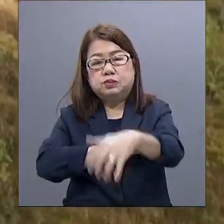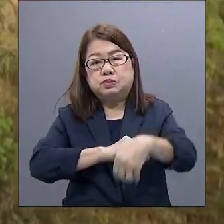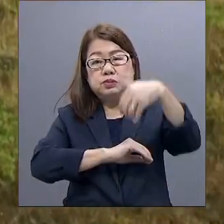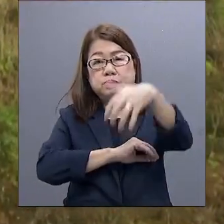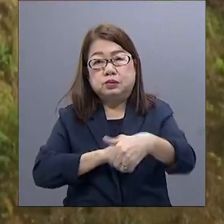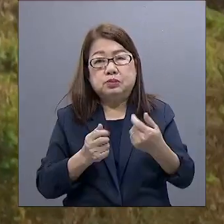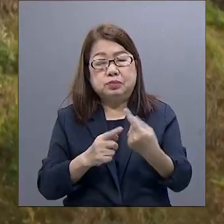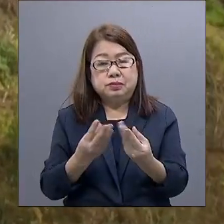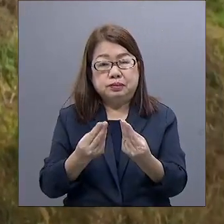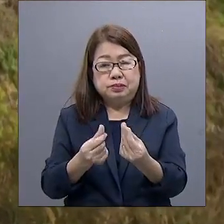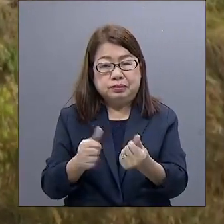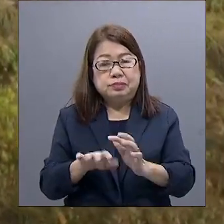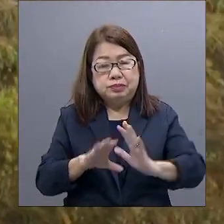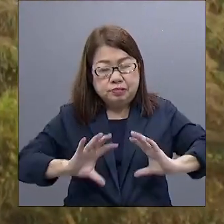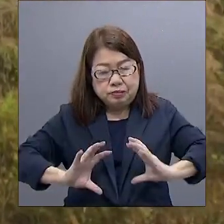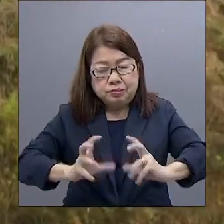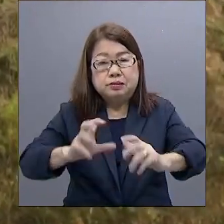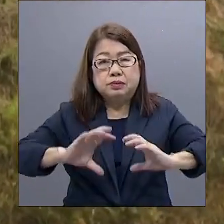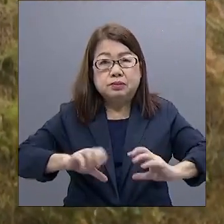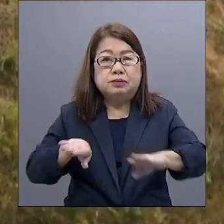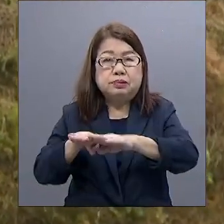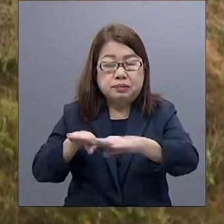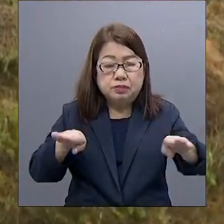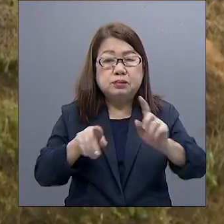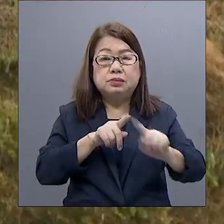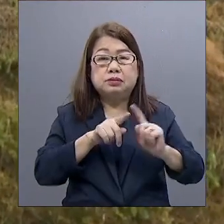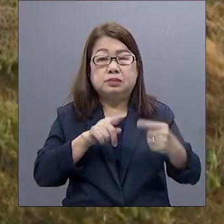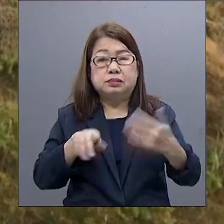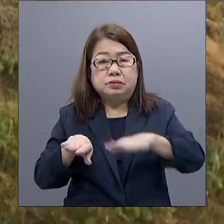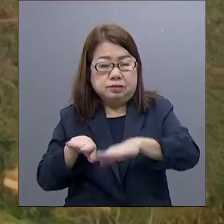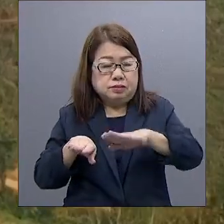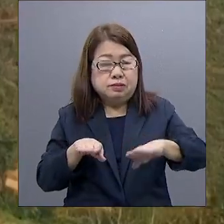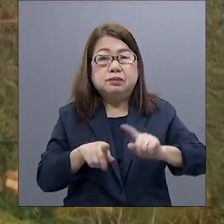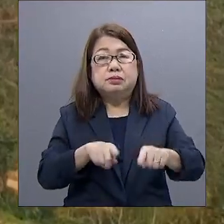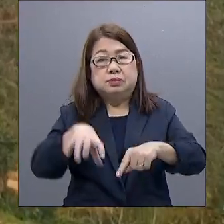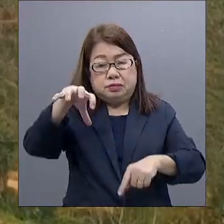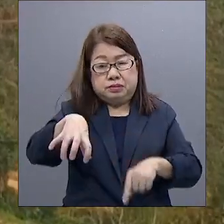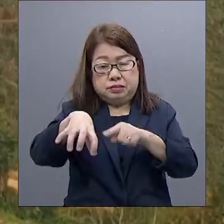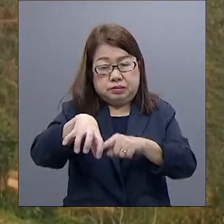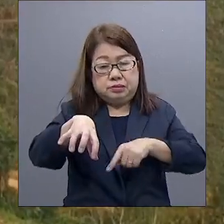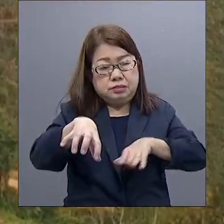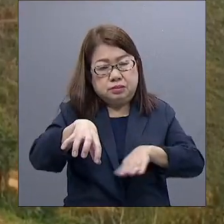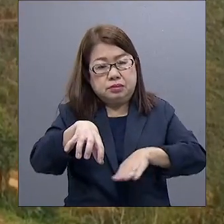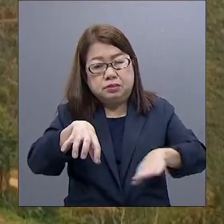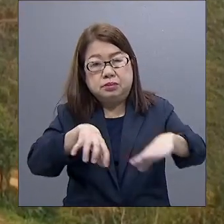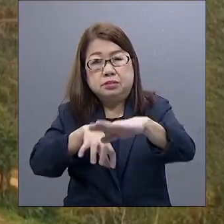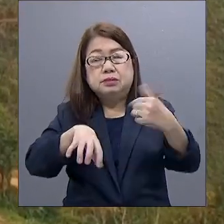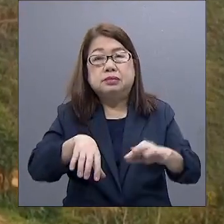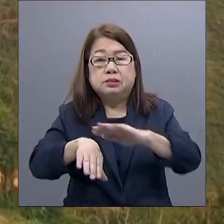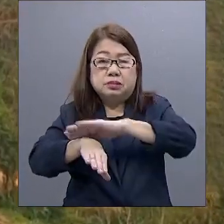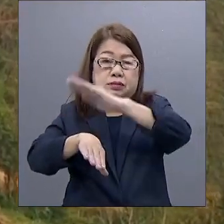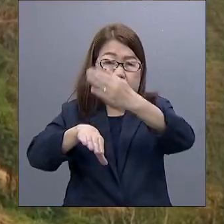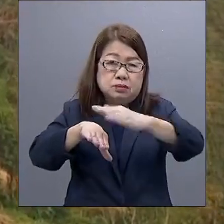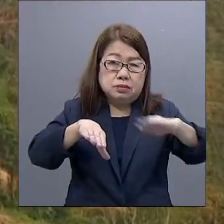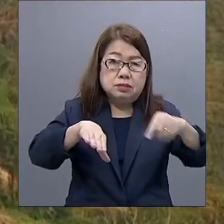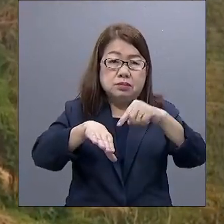อัดดินอะไรท่ๆ เข้ามาถัยเขามาปรบพื้นที่แล้ด้วยมีการทำเทนนโดยรอบมีการขุดสันเขาบน